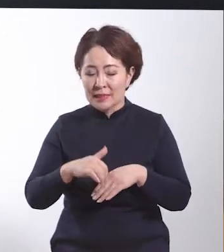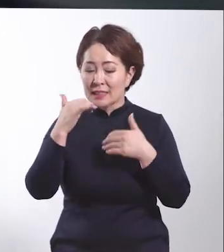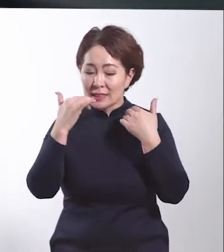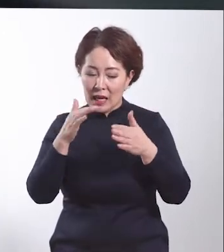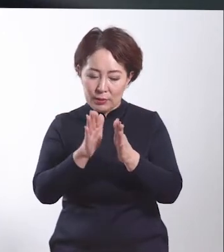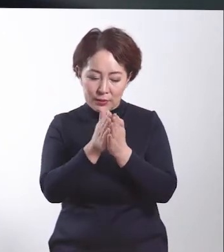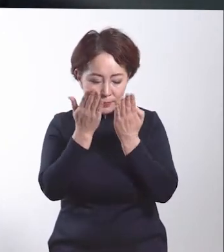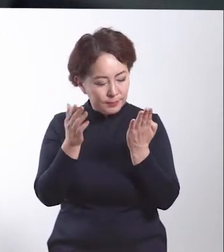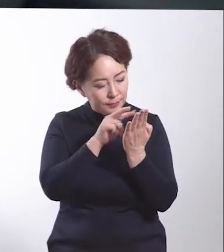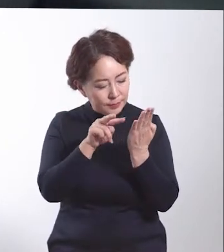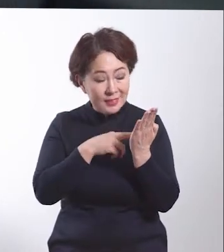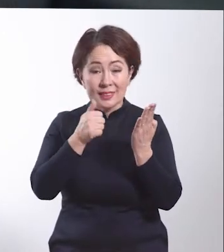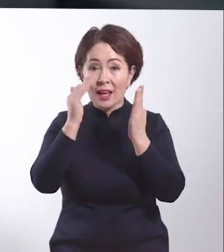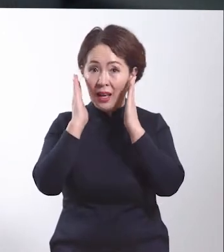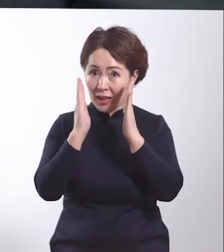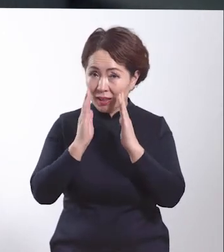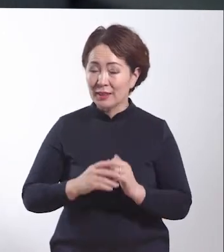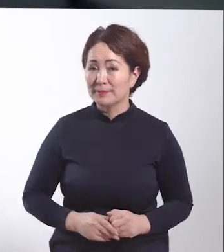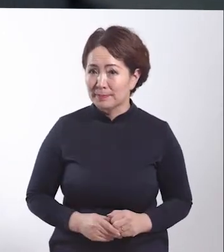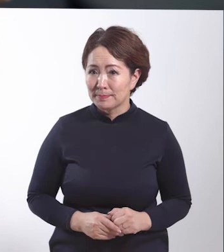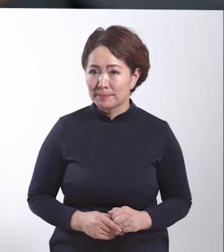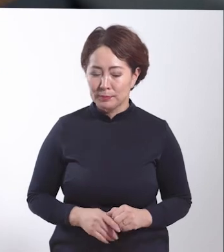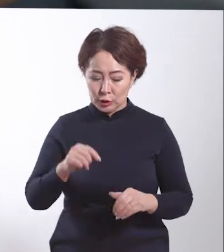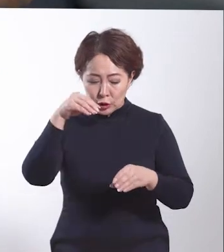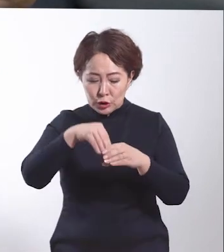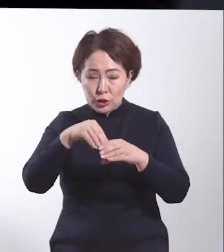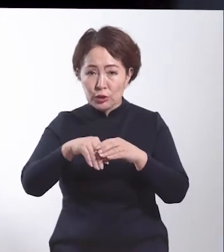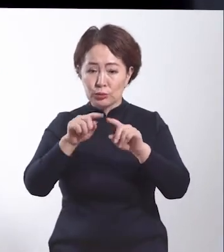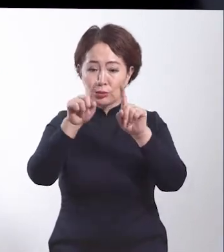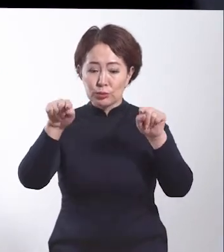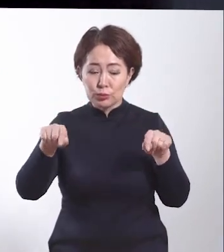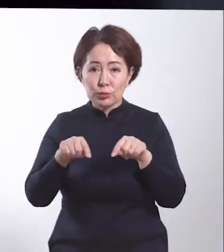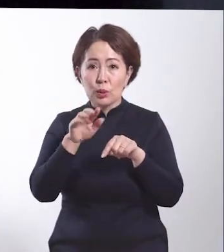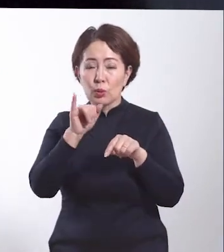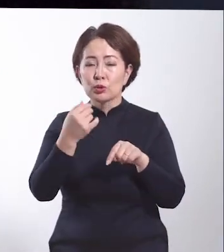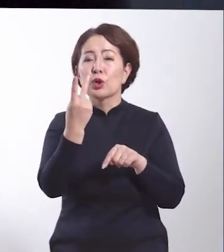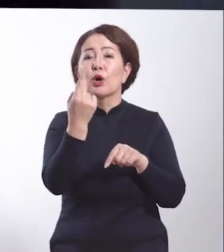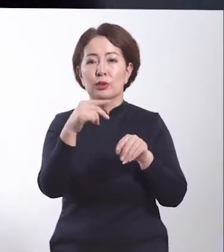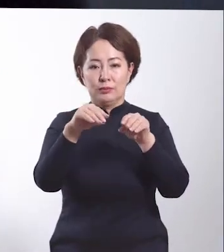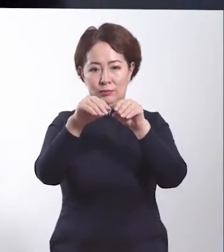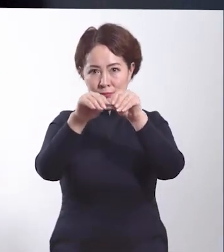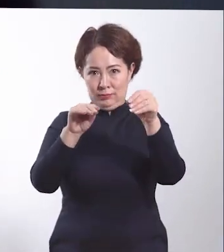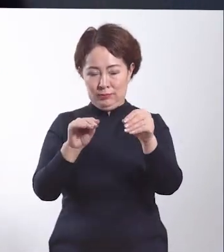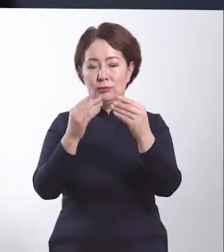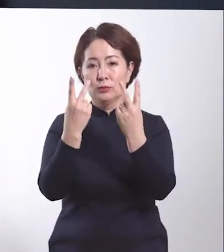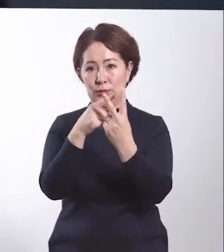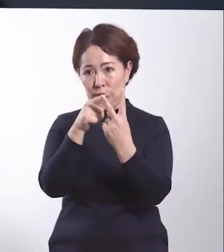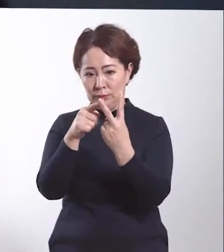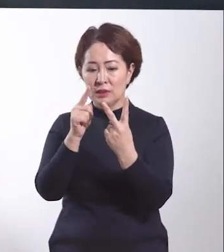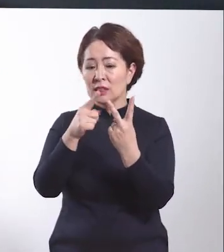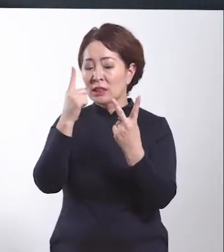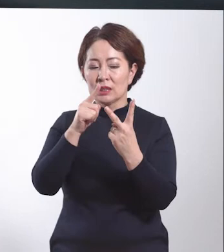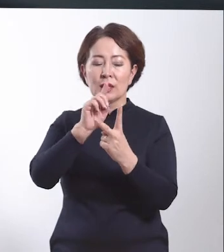тавина. Хэрэглэх зааврыг анхааралтай уншина уу. Онцлуурын иж бүрдэл бүхий уут нь хоёр хэсэгтэй